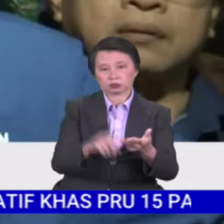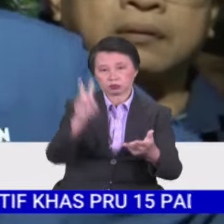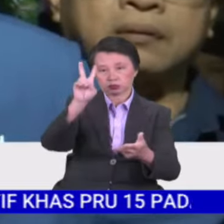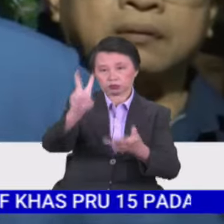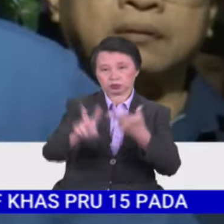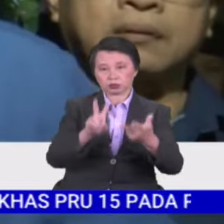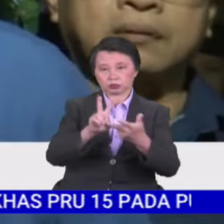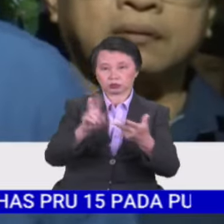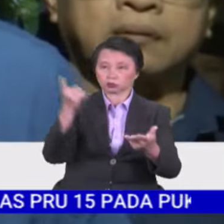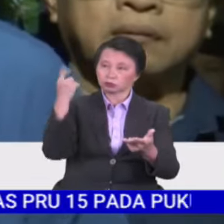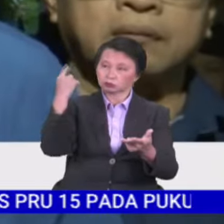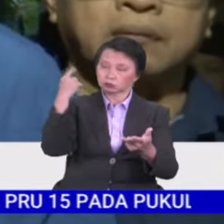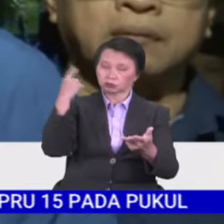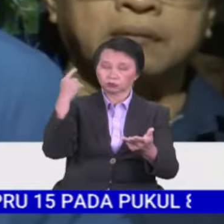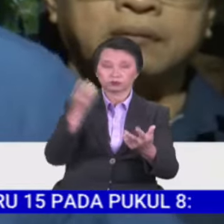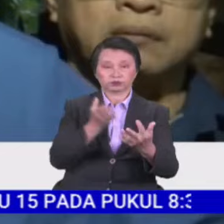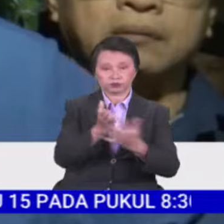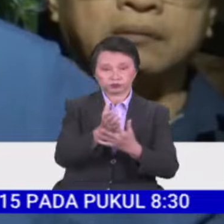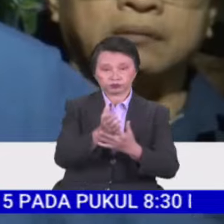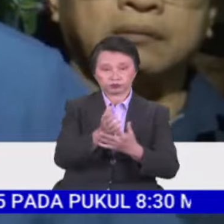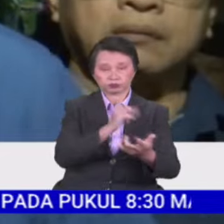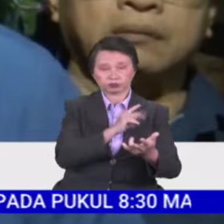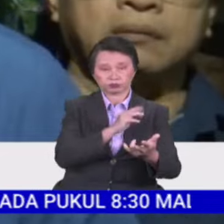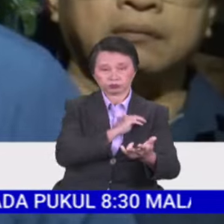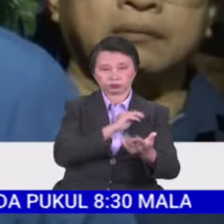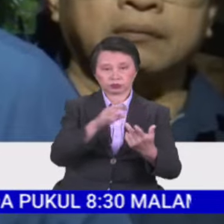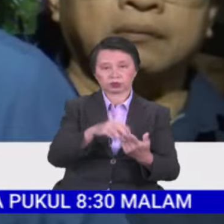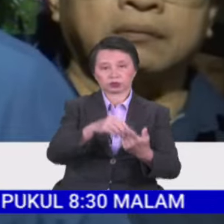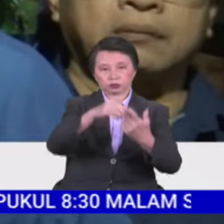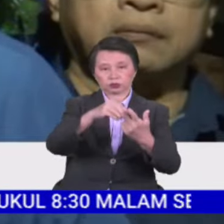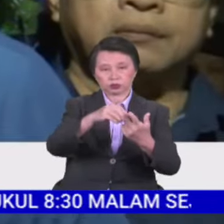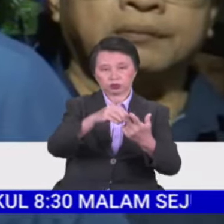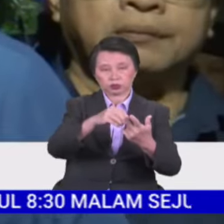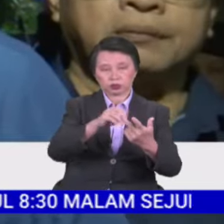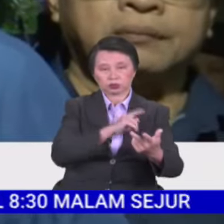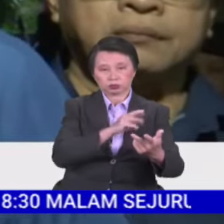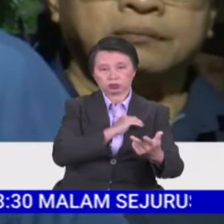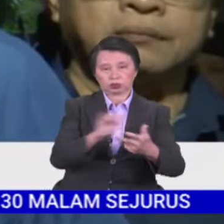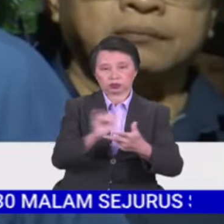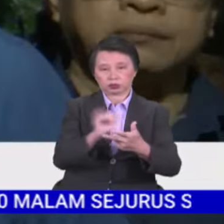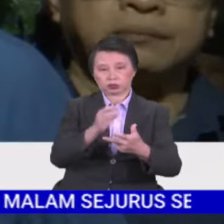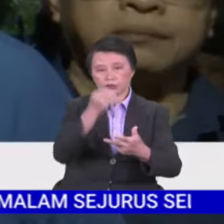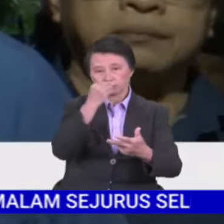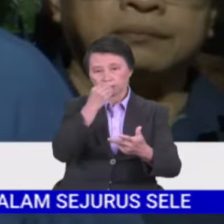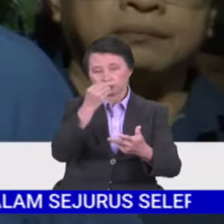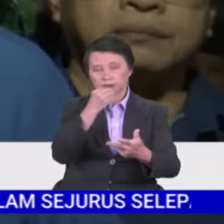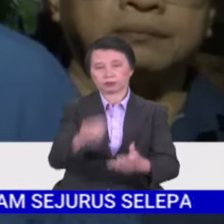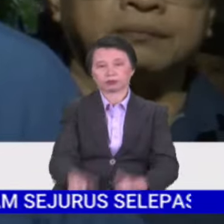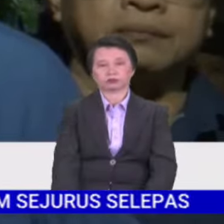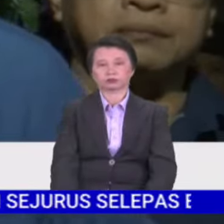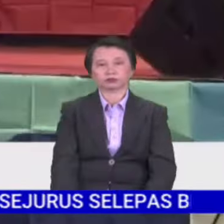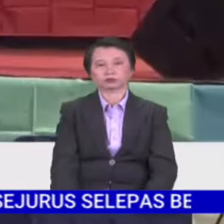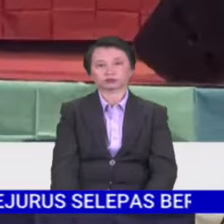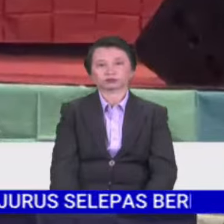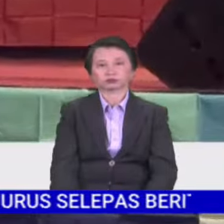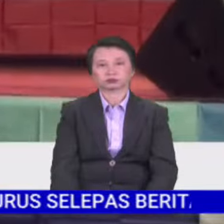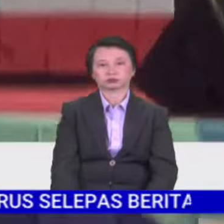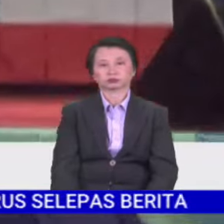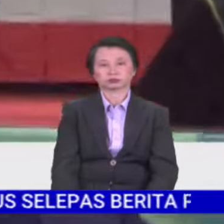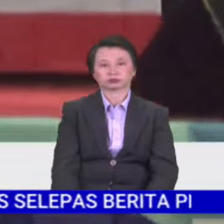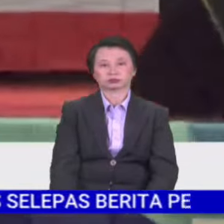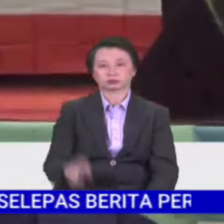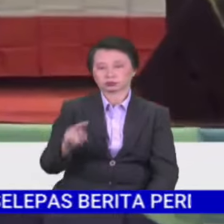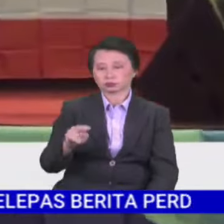2 tahun yang kebelakang ini melalui kementerian khusus iaitu Kementerian Pertanian dan Industri Makanan. Sementara itu